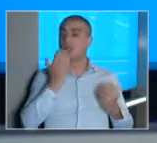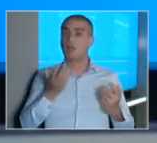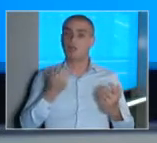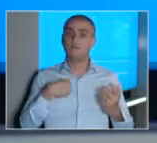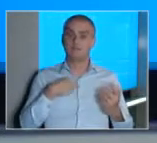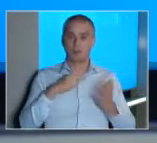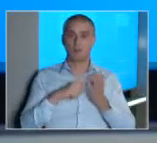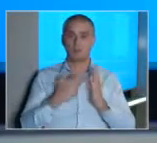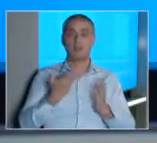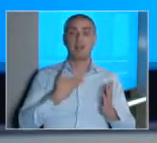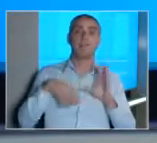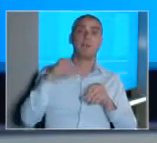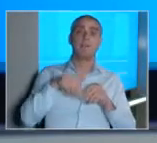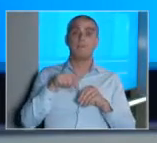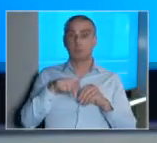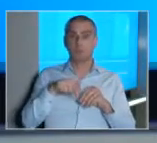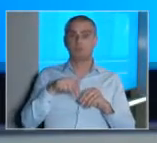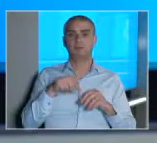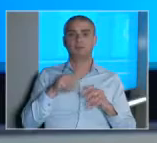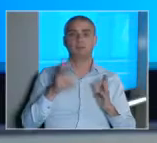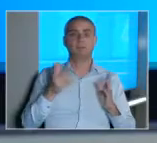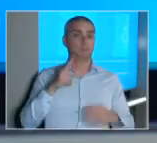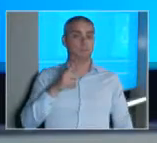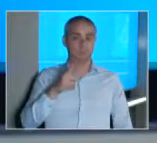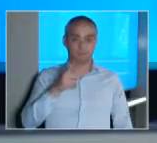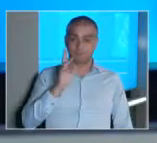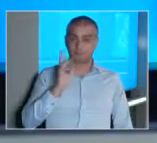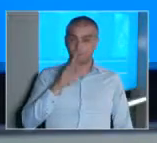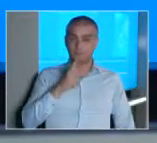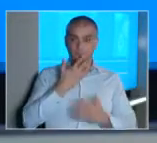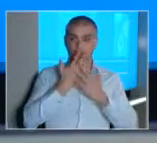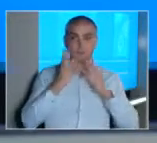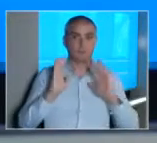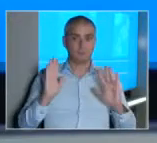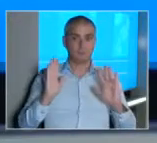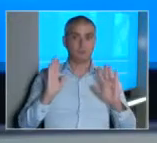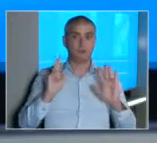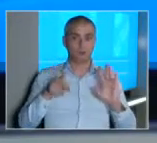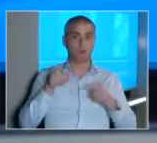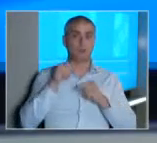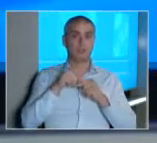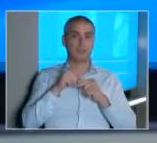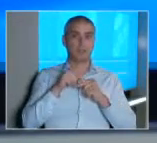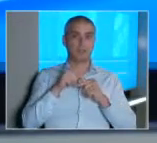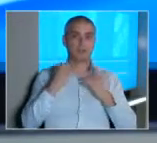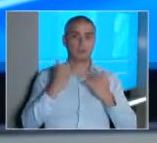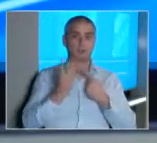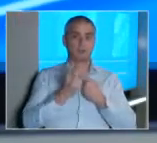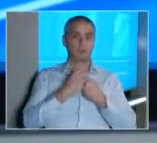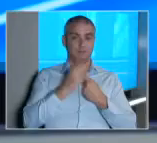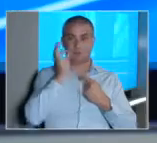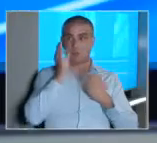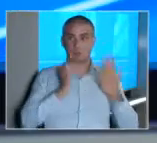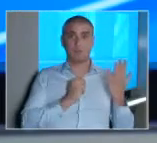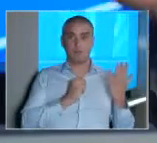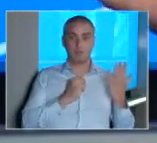שאנחנו מתכוונים להשיג בבחירות האלה, פשוט לגדול. דרך אגב, יש התבהרות מסוימת שיש בה יתרונות. עכשיו הצטרף